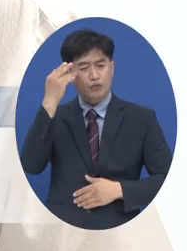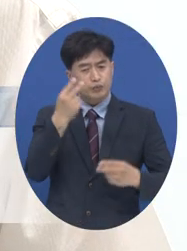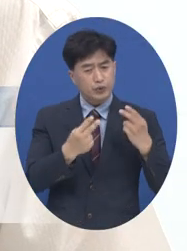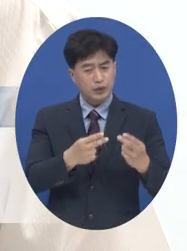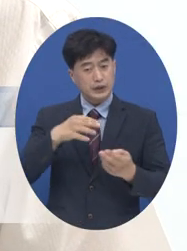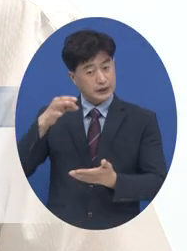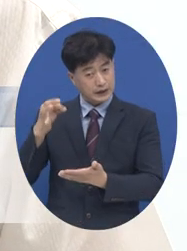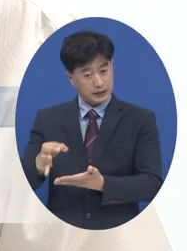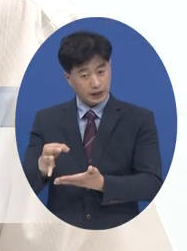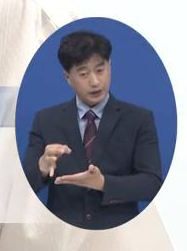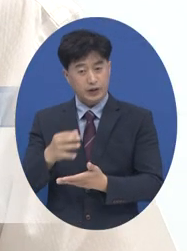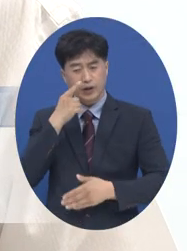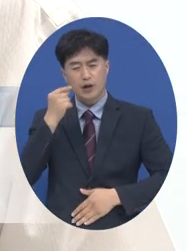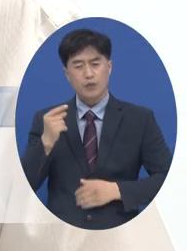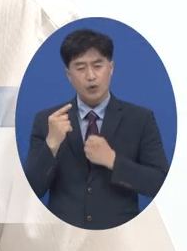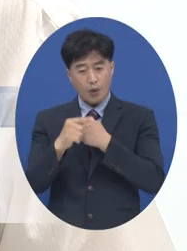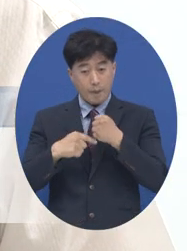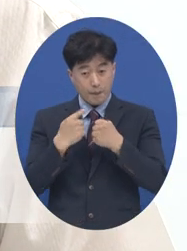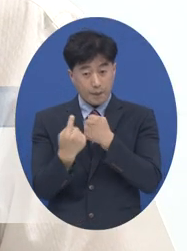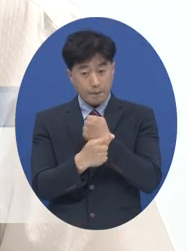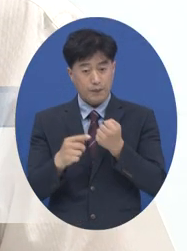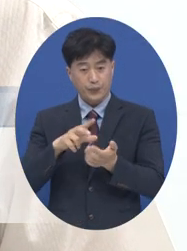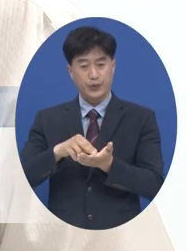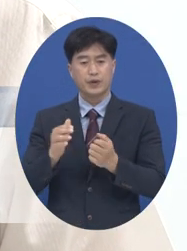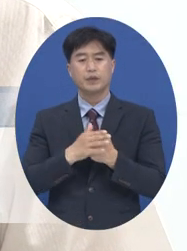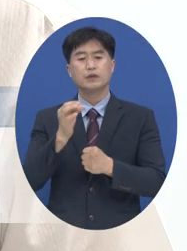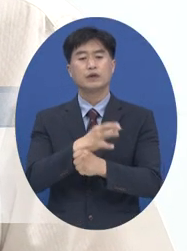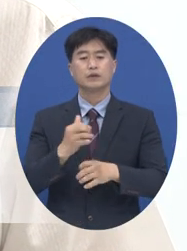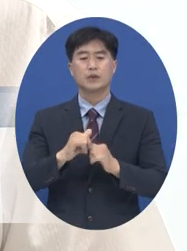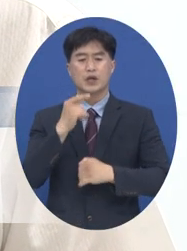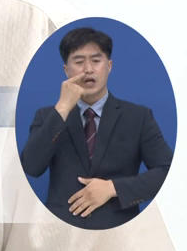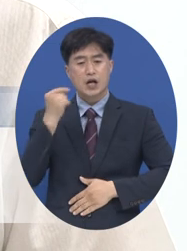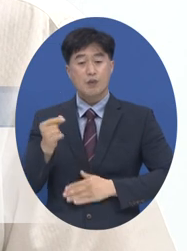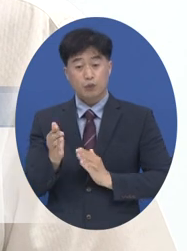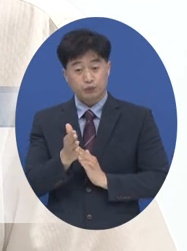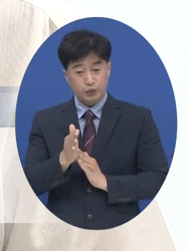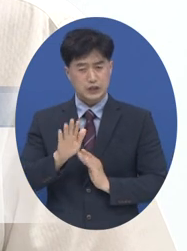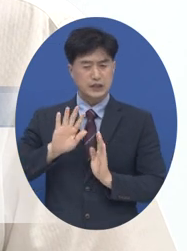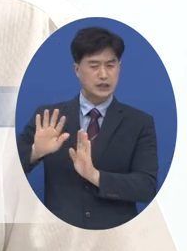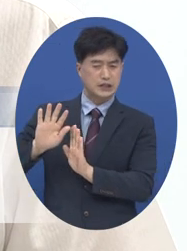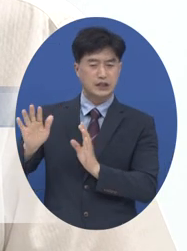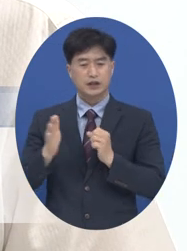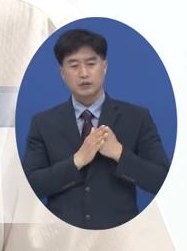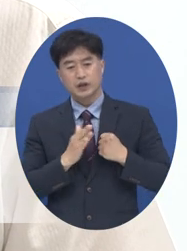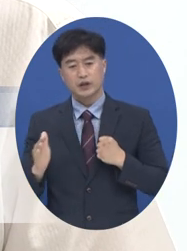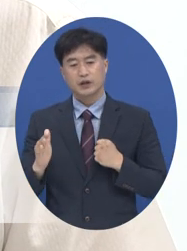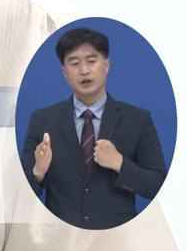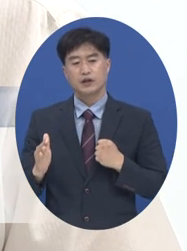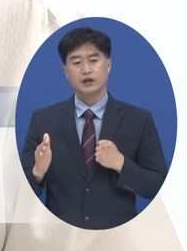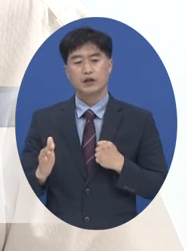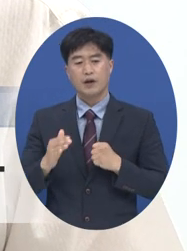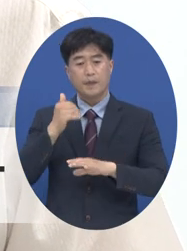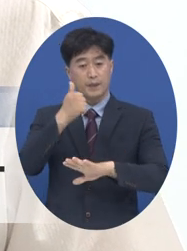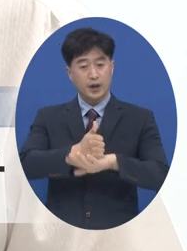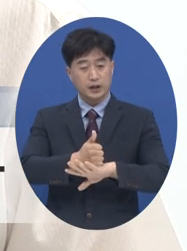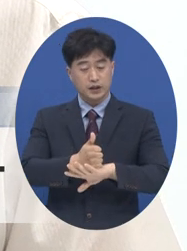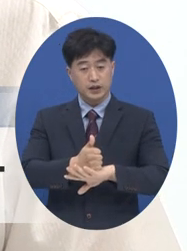비해 낮은 단가와 일본의 방사능 문제로 소비자들이 일본산 수산물을 기피함에 따라